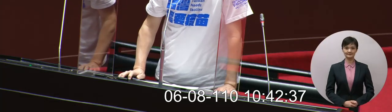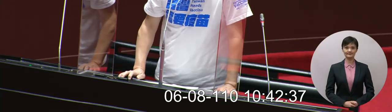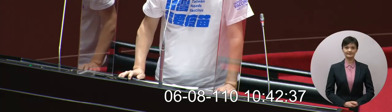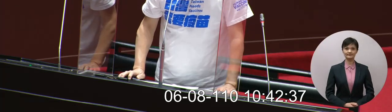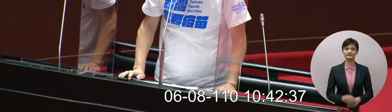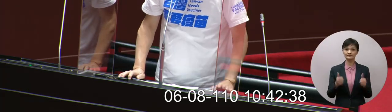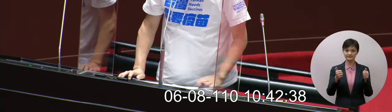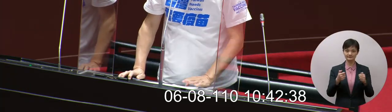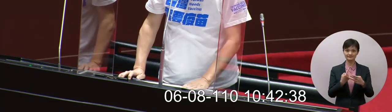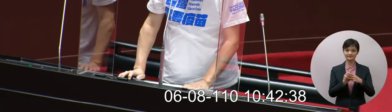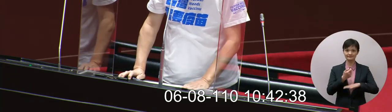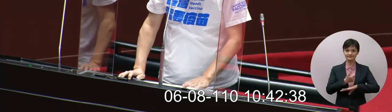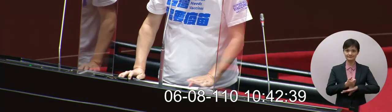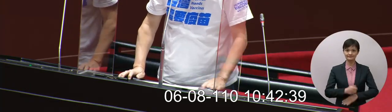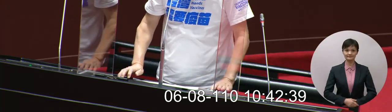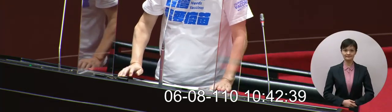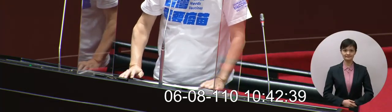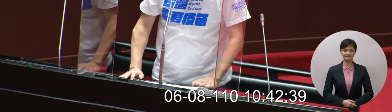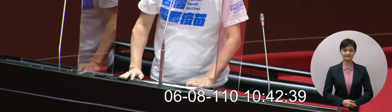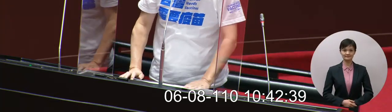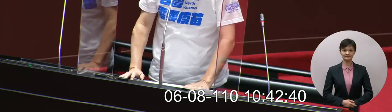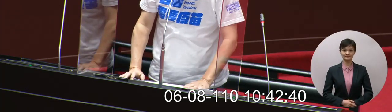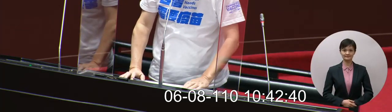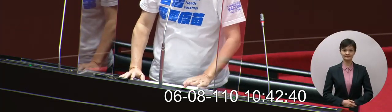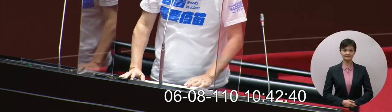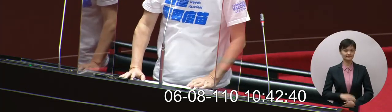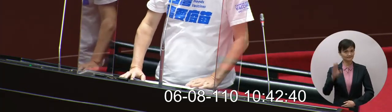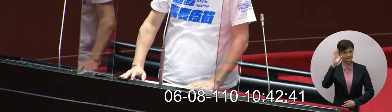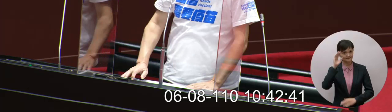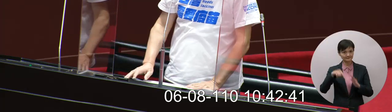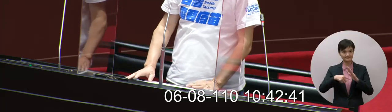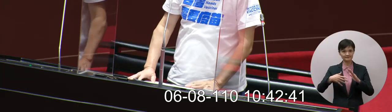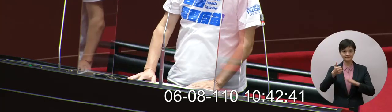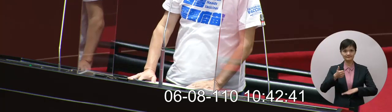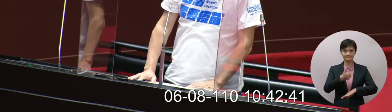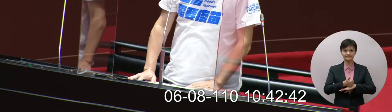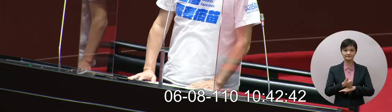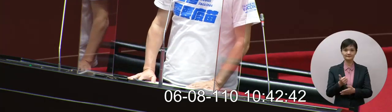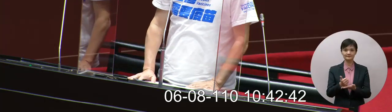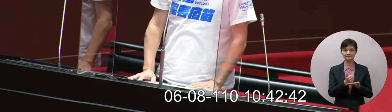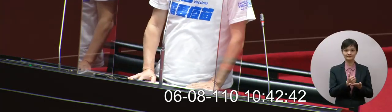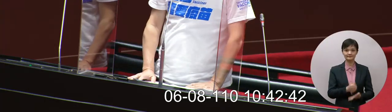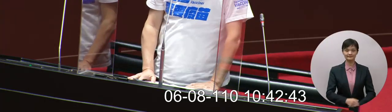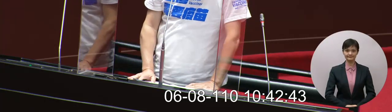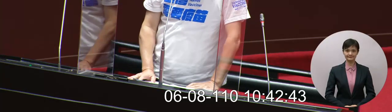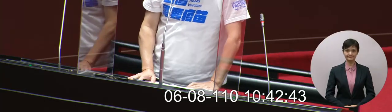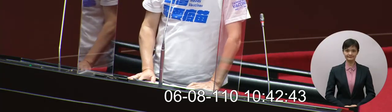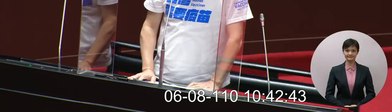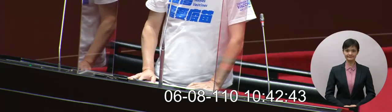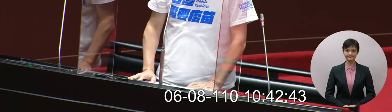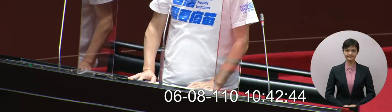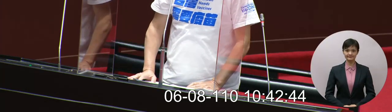谢谢主席，有院长，主席帮我请一下苏院长。 好，苏院长请。